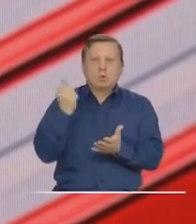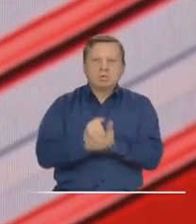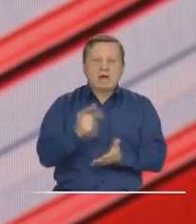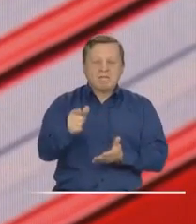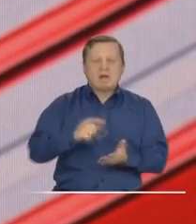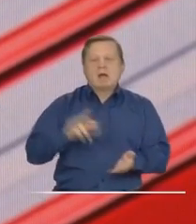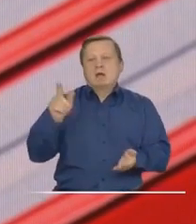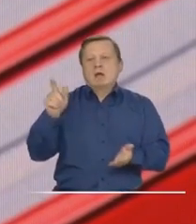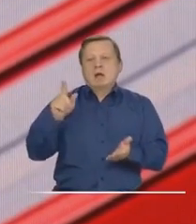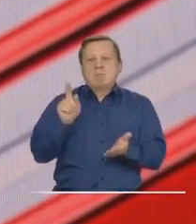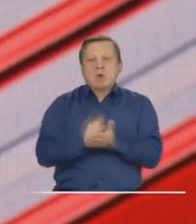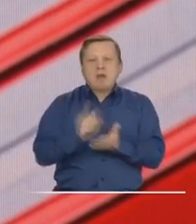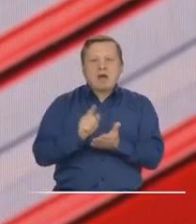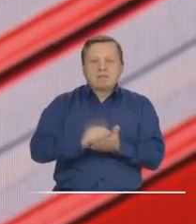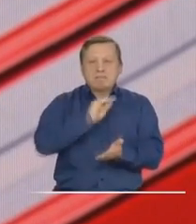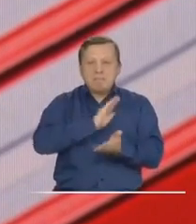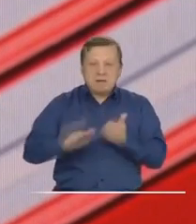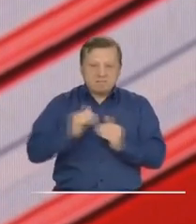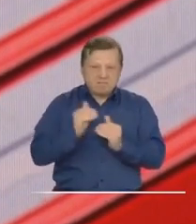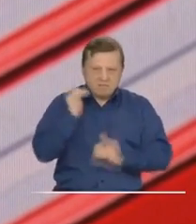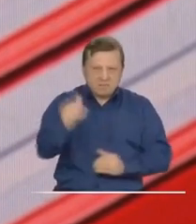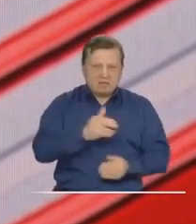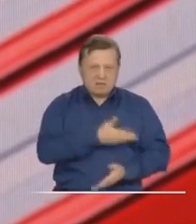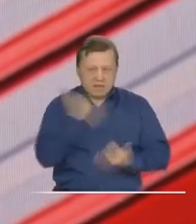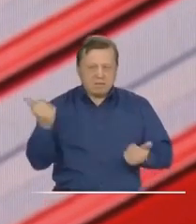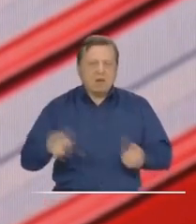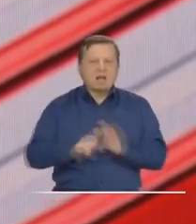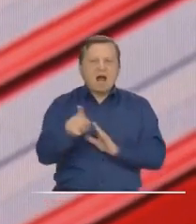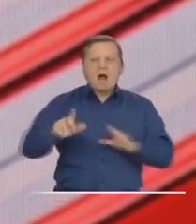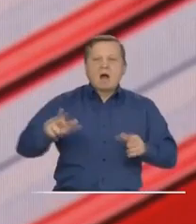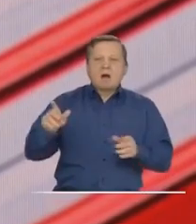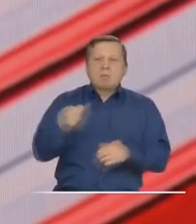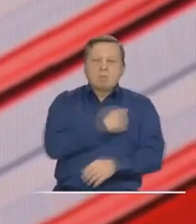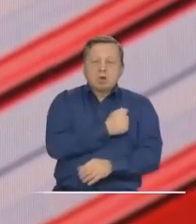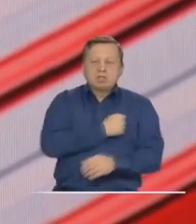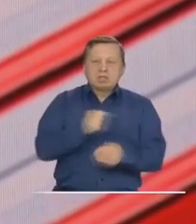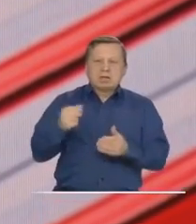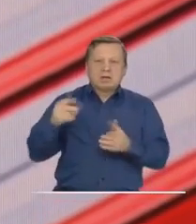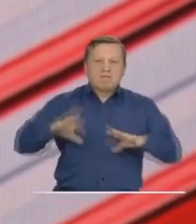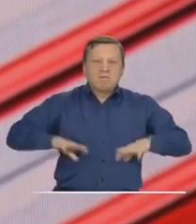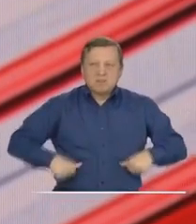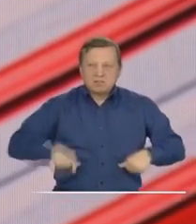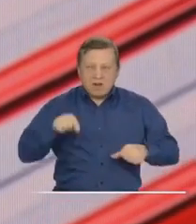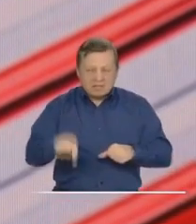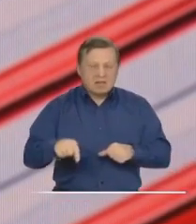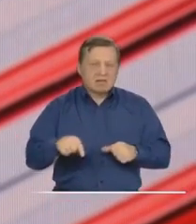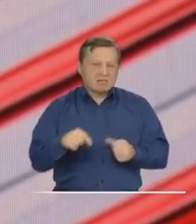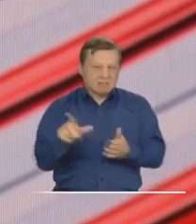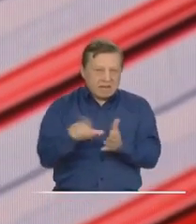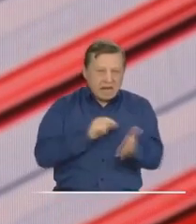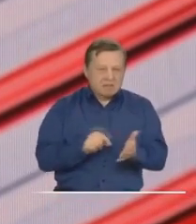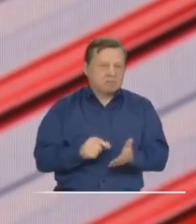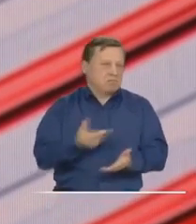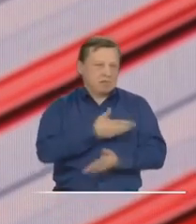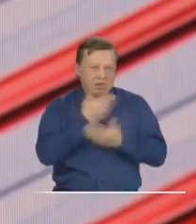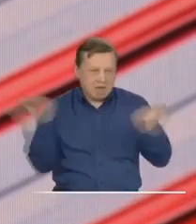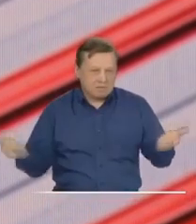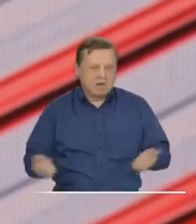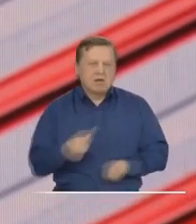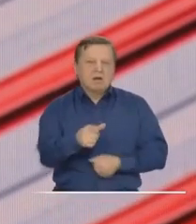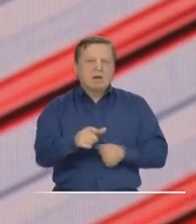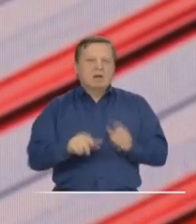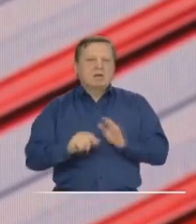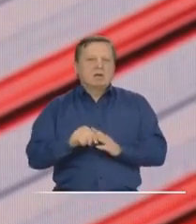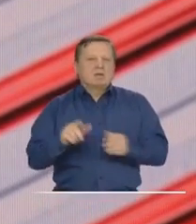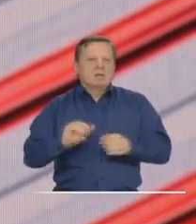nie została zrealizowana miała być pomoc frankowiczów nie została zrealizowana być wsparcia dla przedsiębiorców a